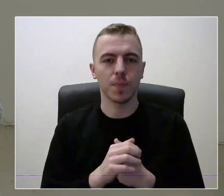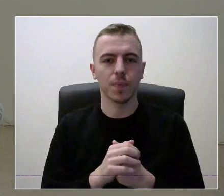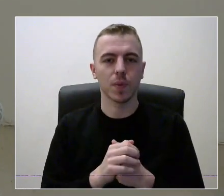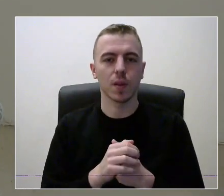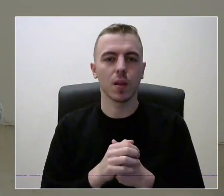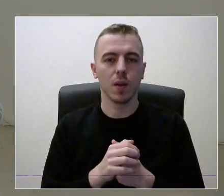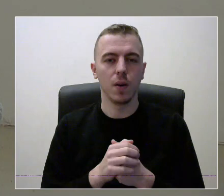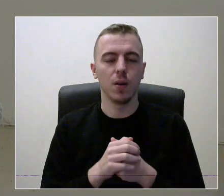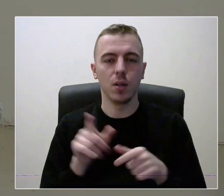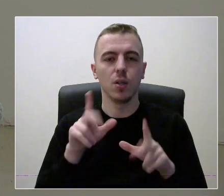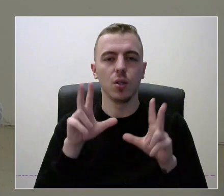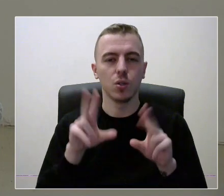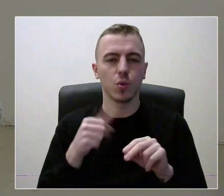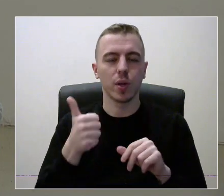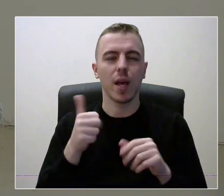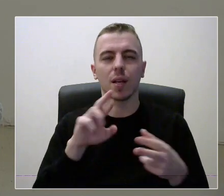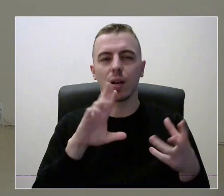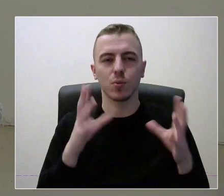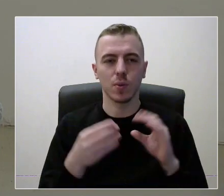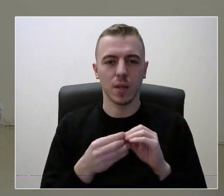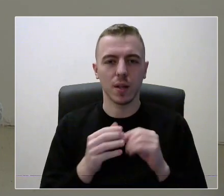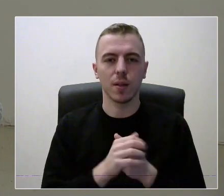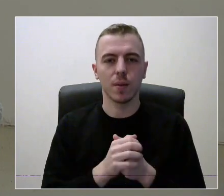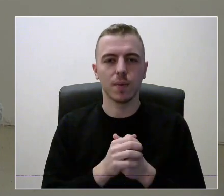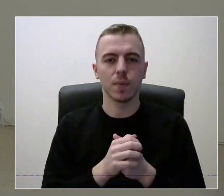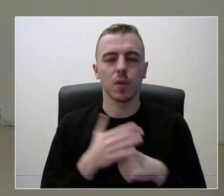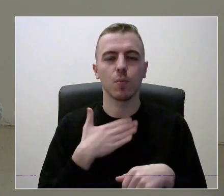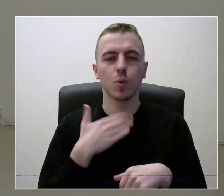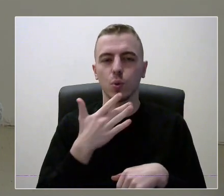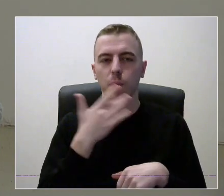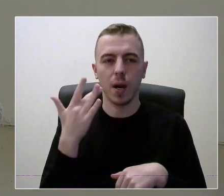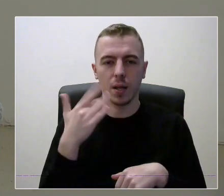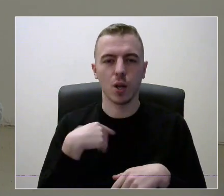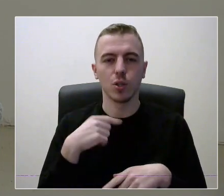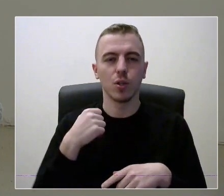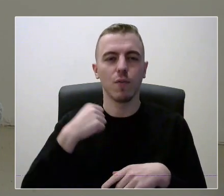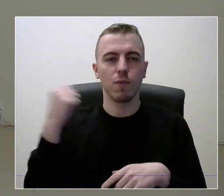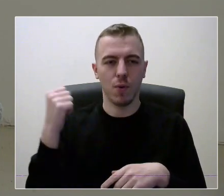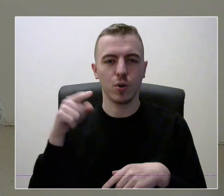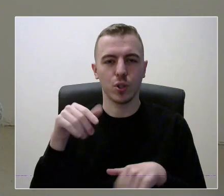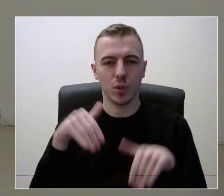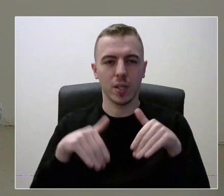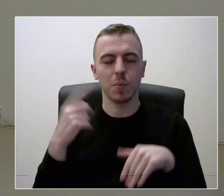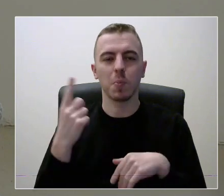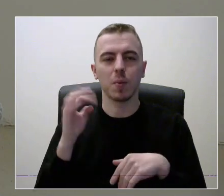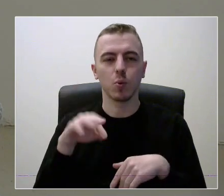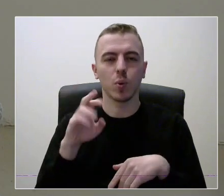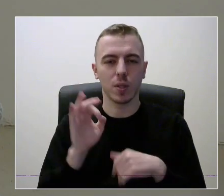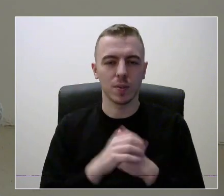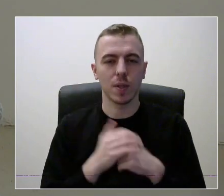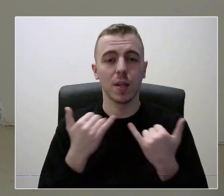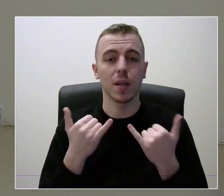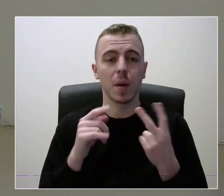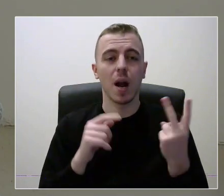merus išties geri rezultatai ir mūsų partija ir aš kaip kandidatas laimėjome šios surinkimus pirmą turą, be abejo dabar žygiuojame į antrą